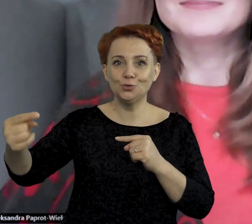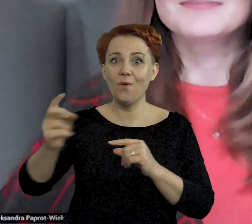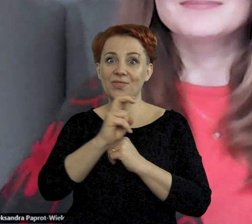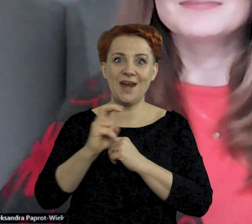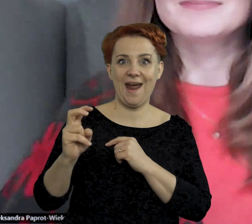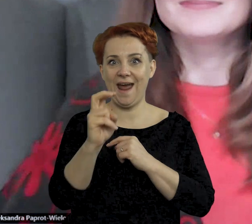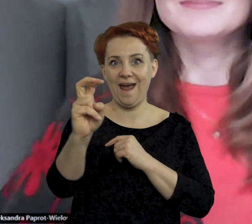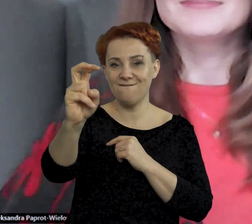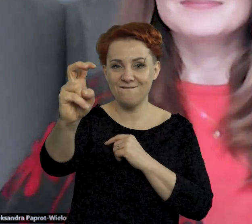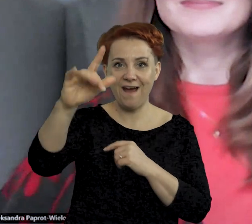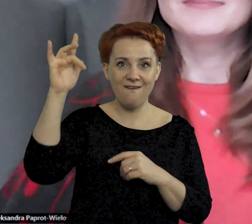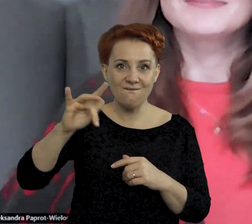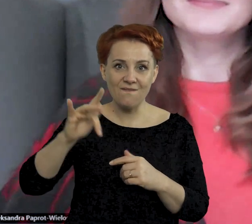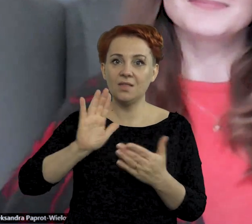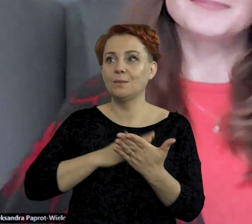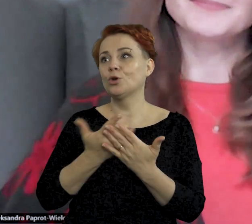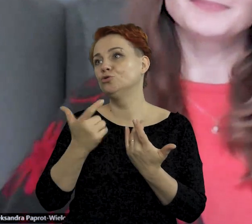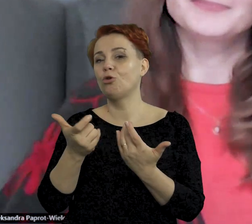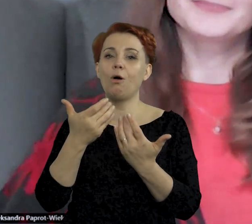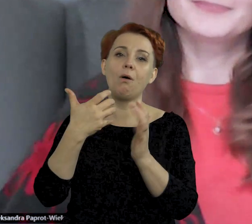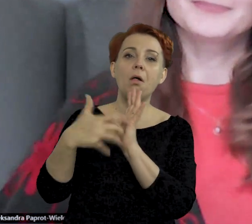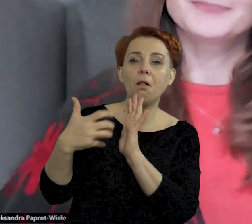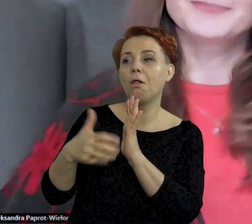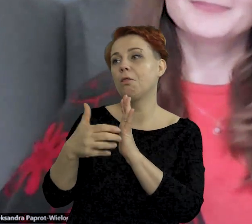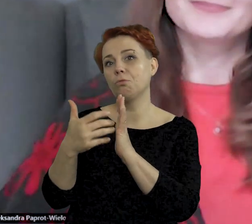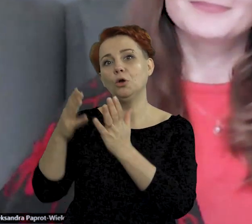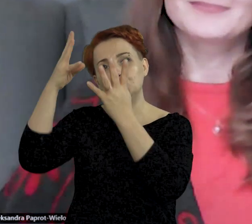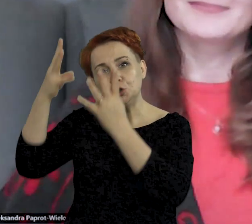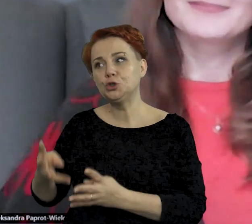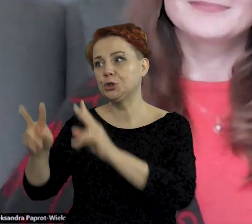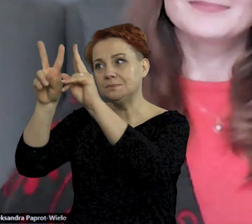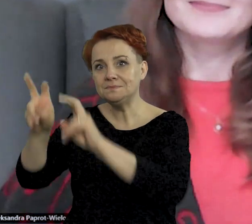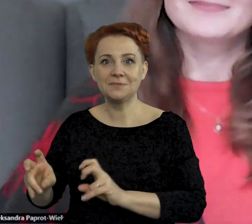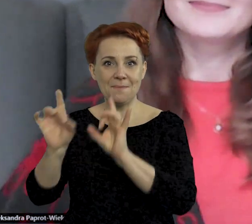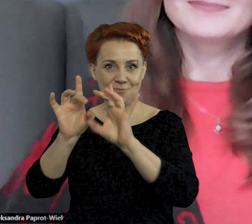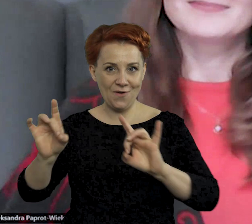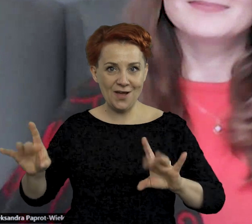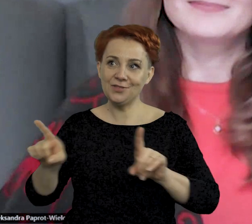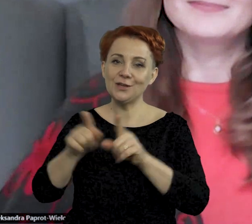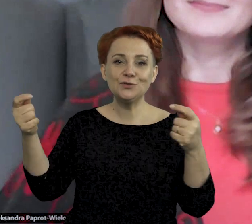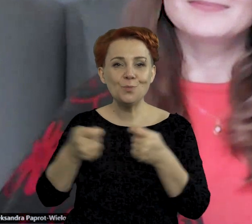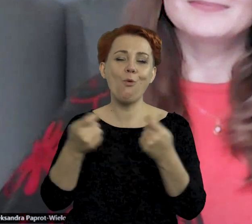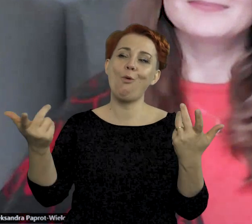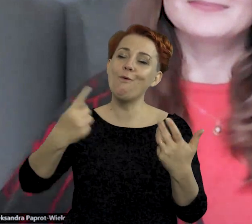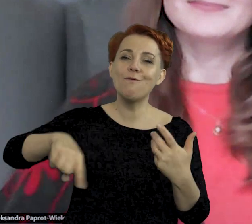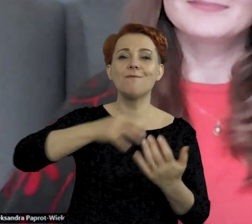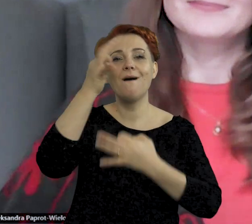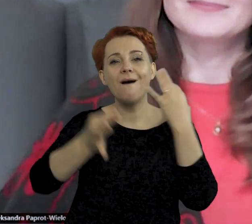tego tramwaju na przykład pogadanki na ku czci pani profesor, wspólnie śpiewają piosenki